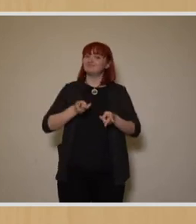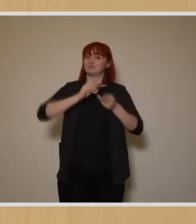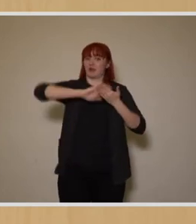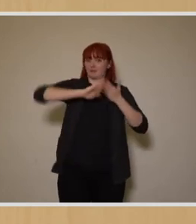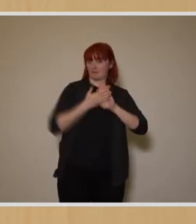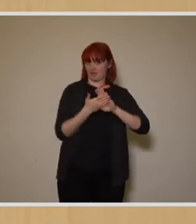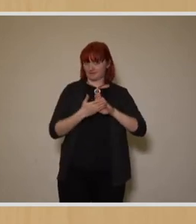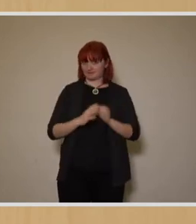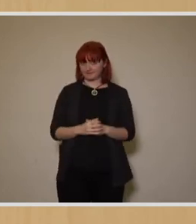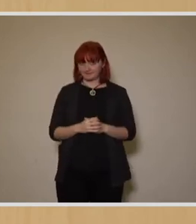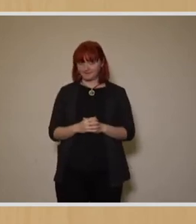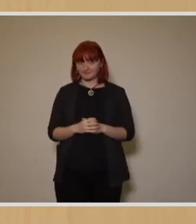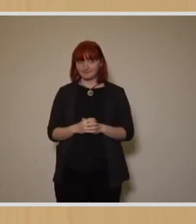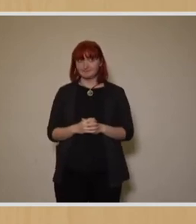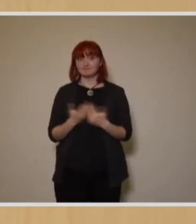wird.